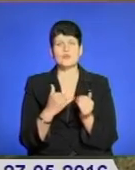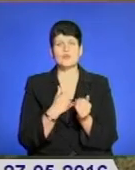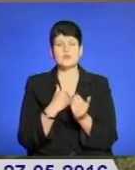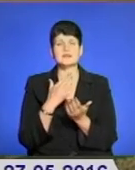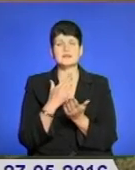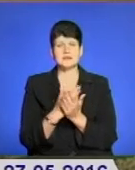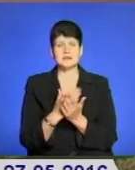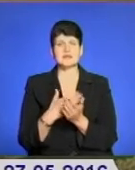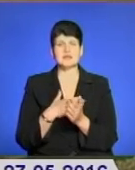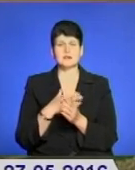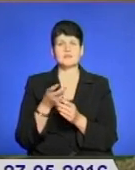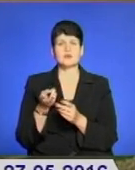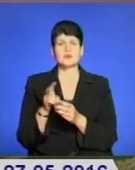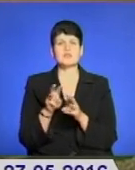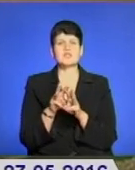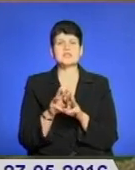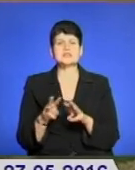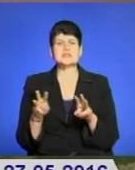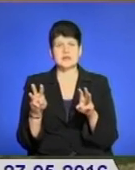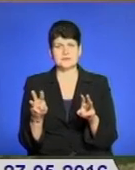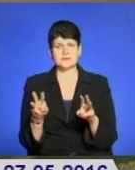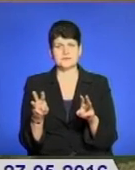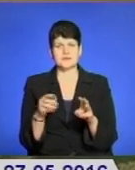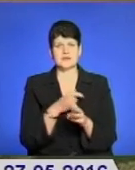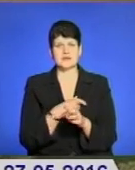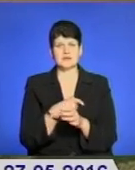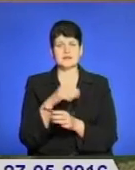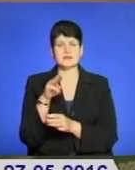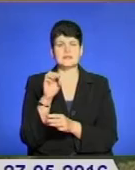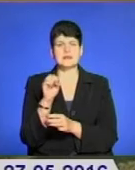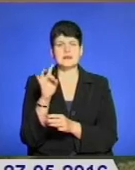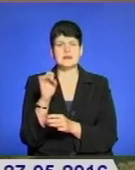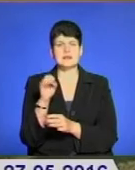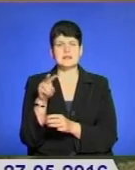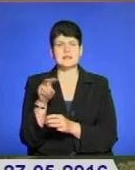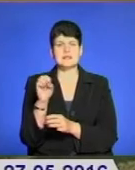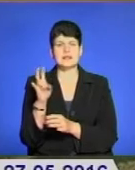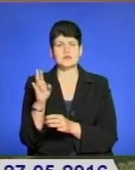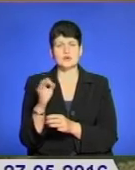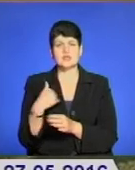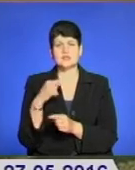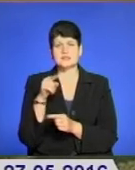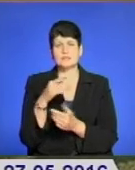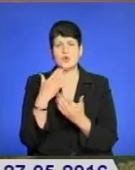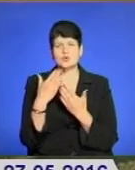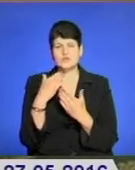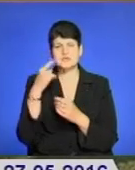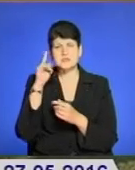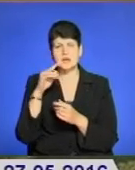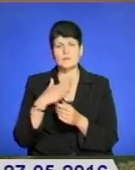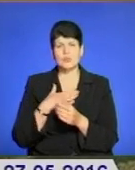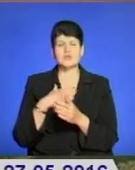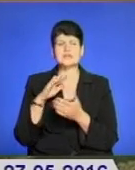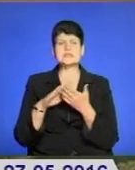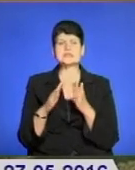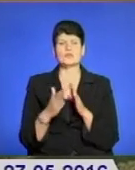я зверталася в міністерство до депутата Кириленко, він був тут, я з ним розмовляла, він знає мою